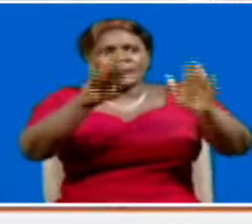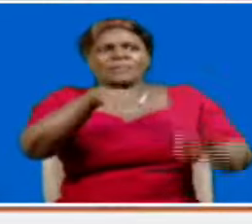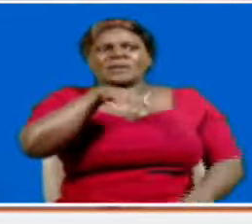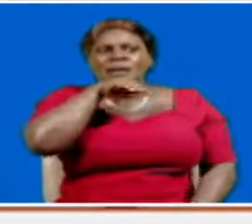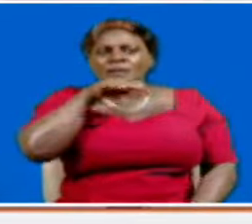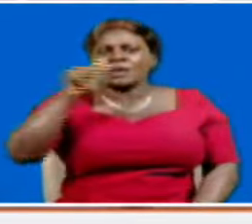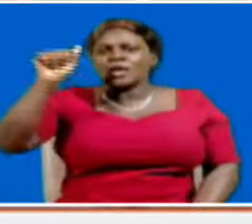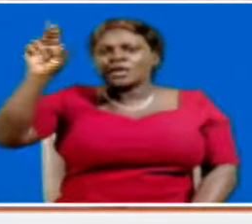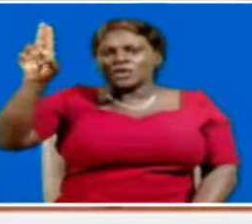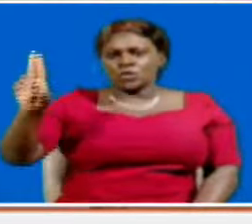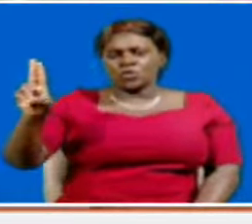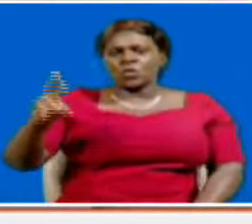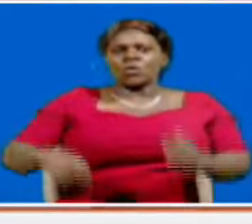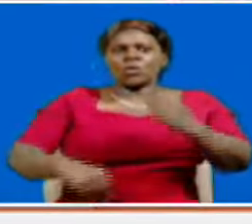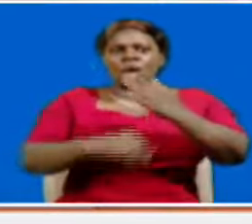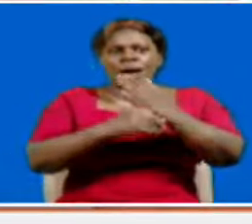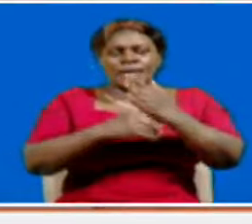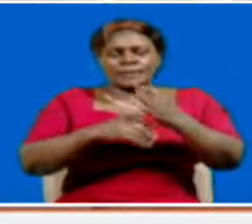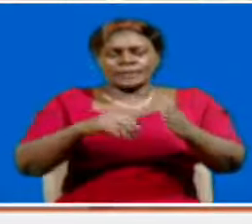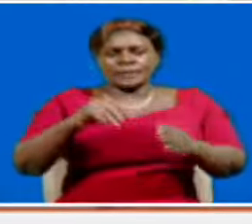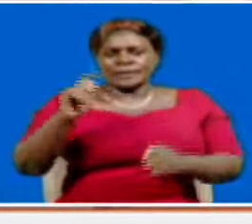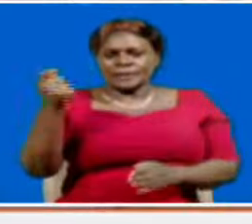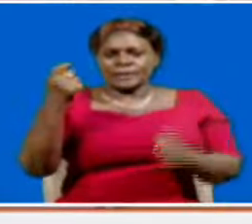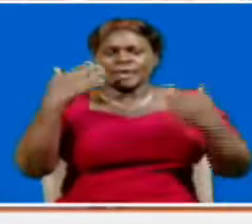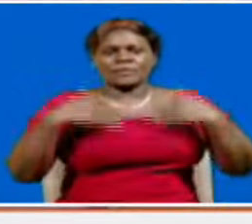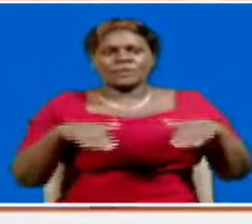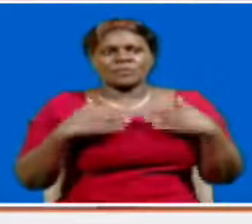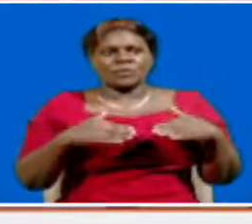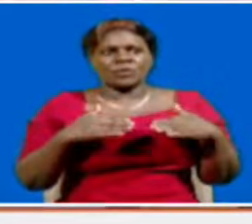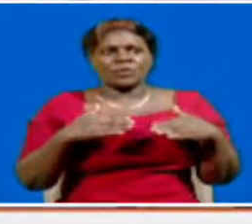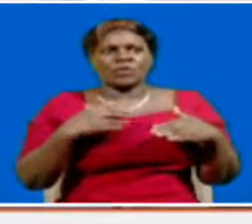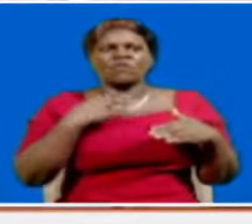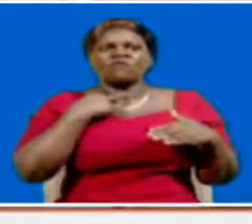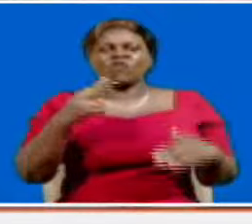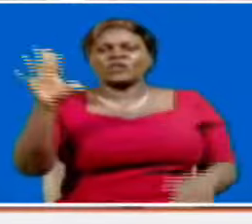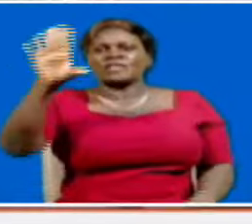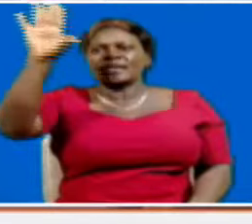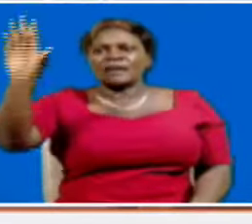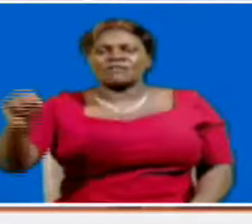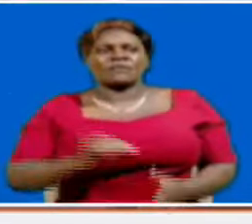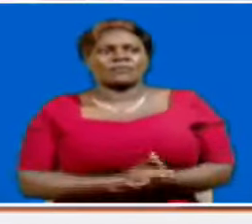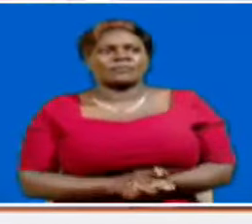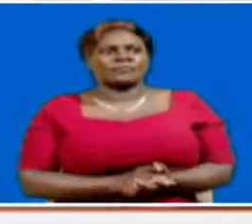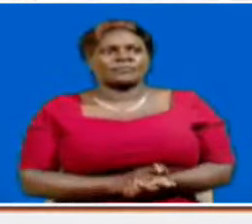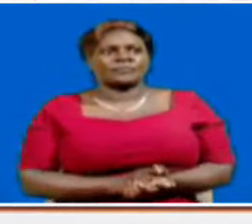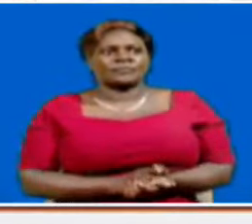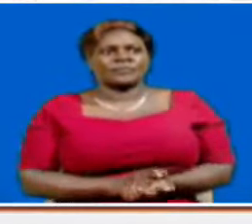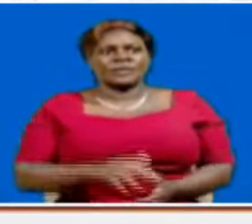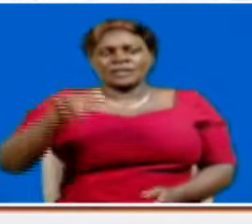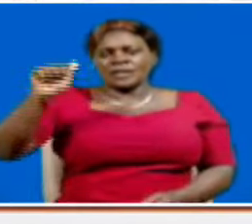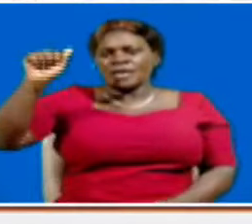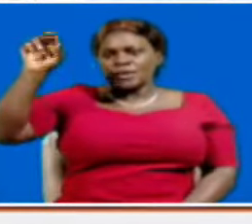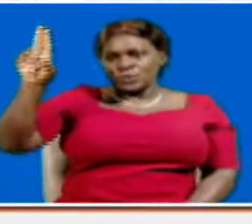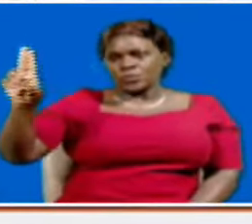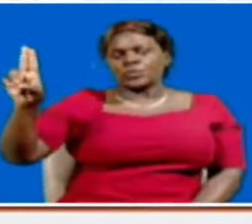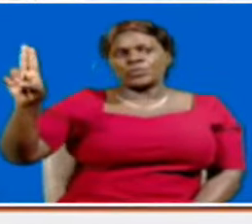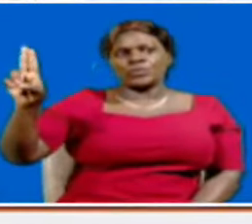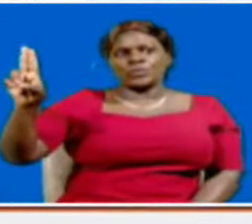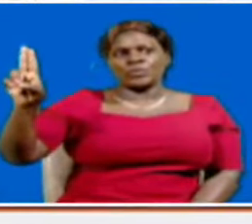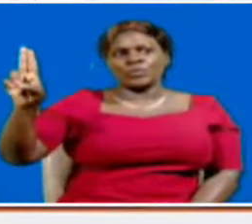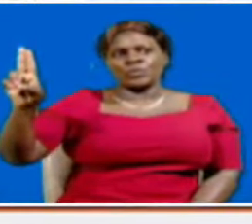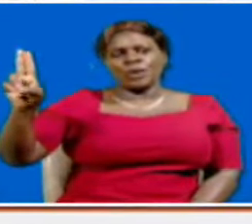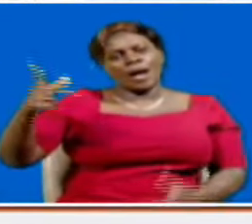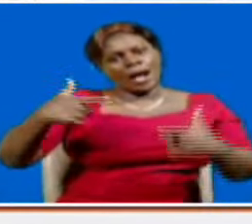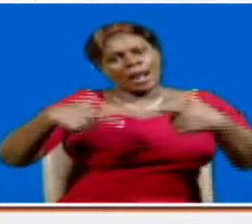AU bid, adding that will give Kenyans a voice in Africa. Kama kuna reform school AU, waje